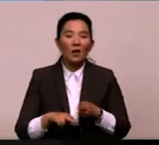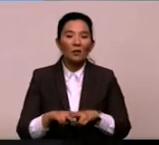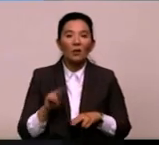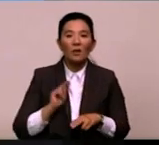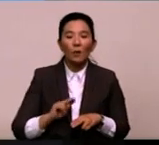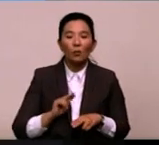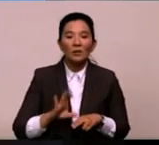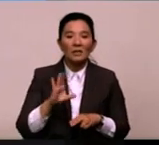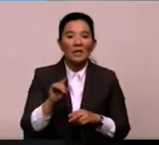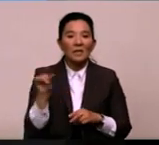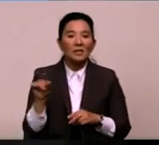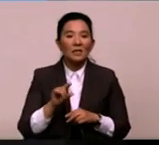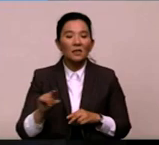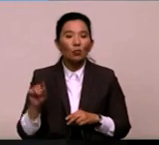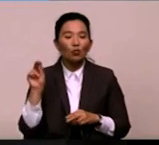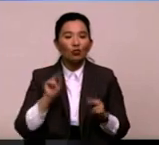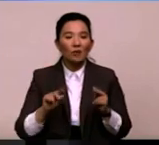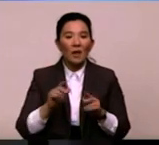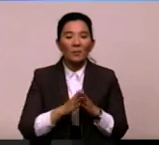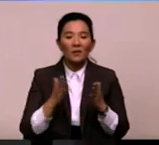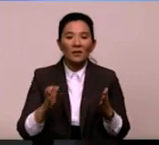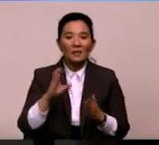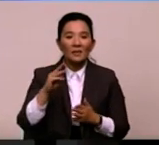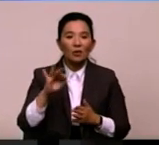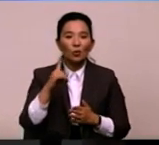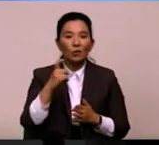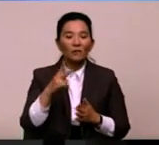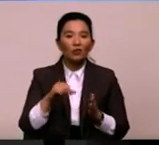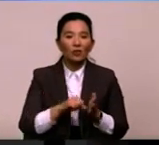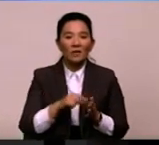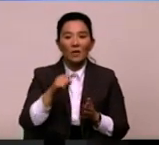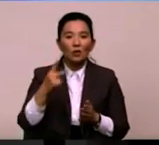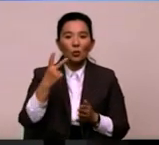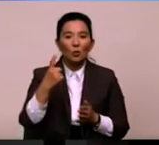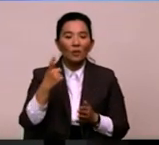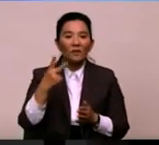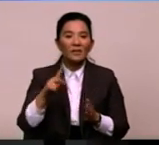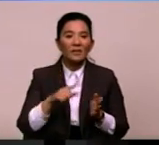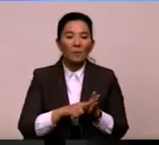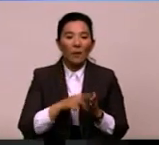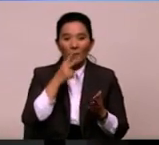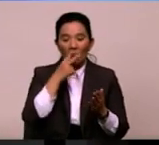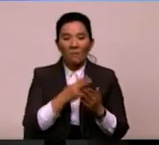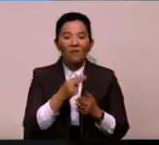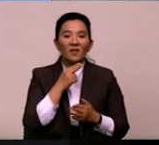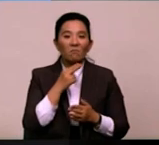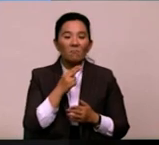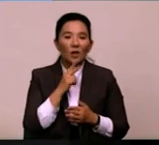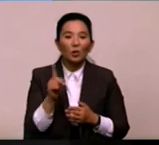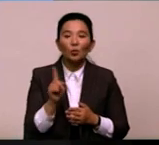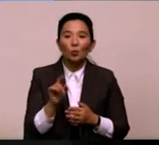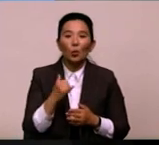с текстом учебника на страницах 126 и 127. Обратите внимание, что у